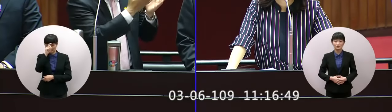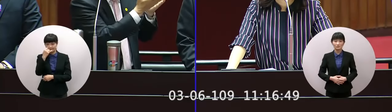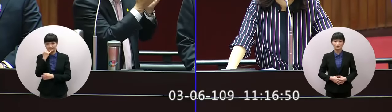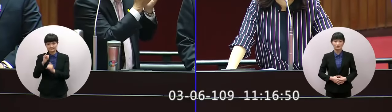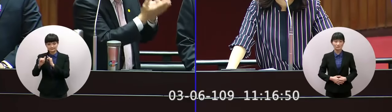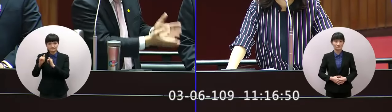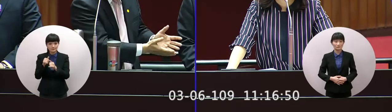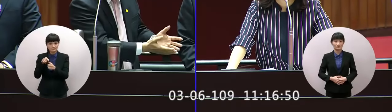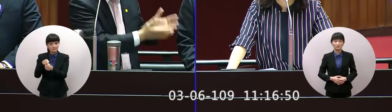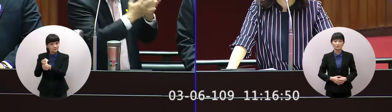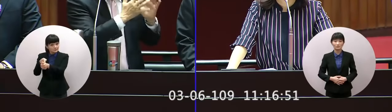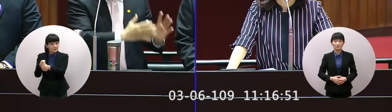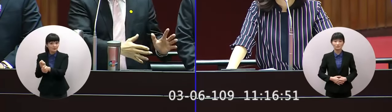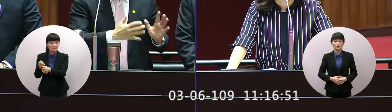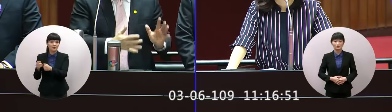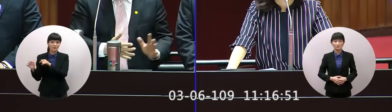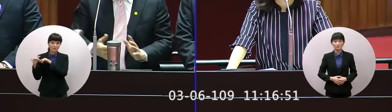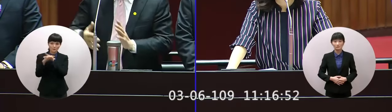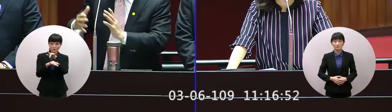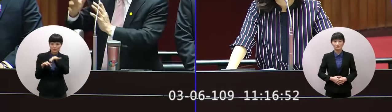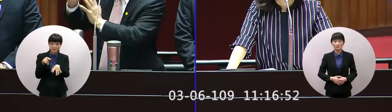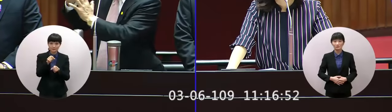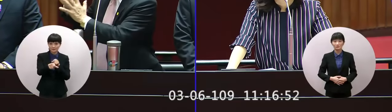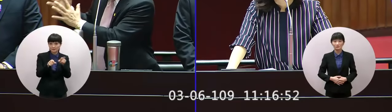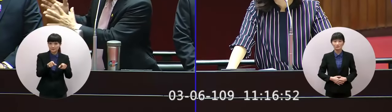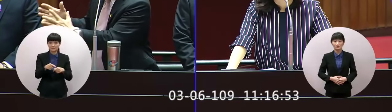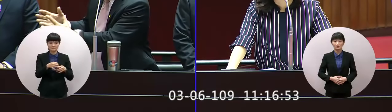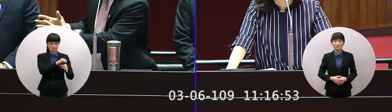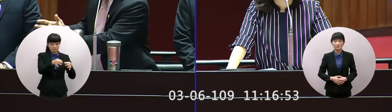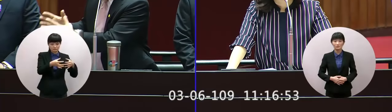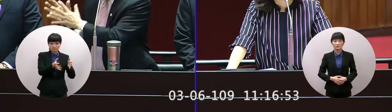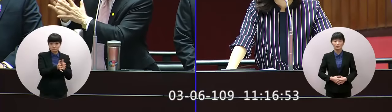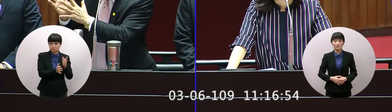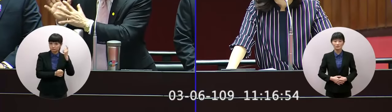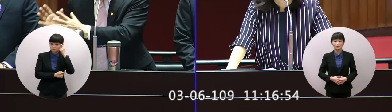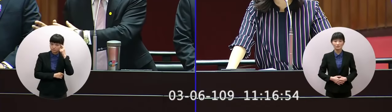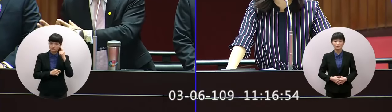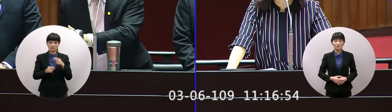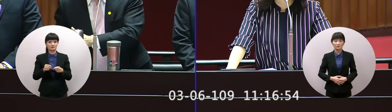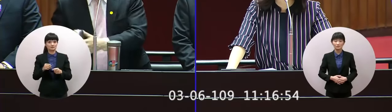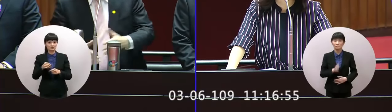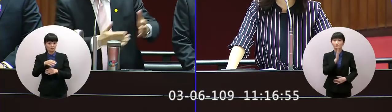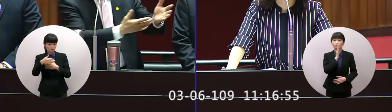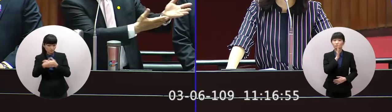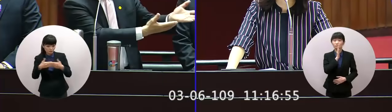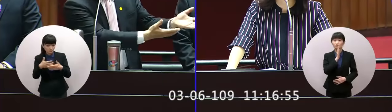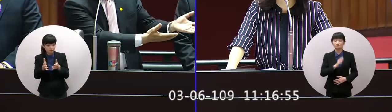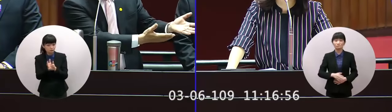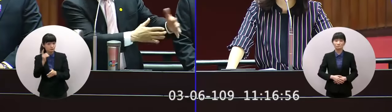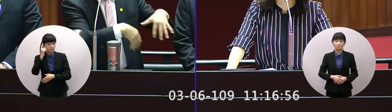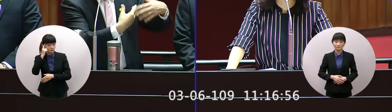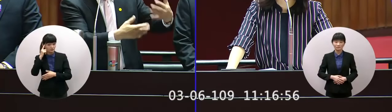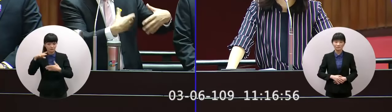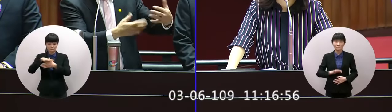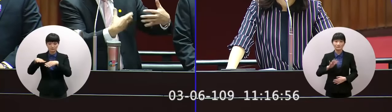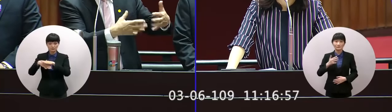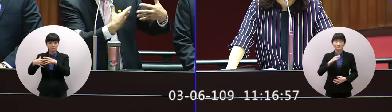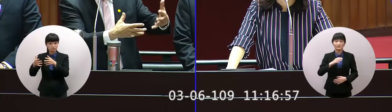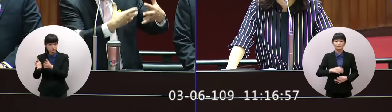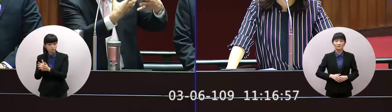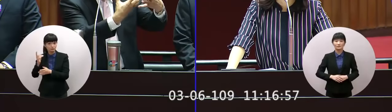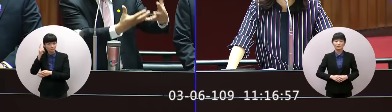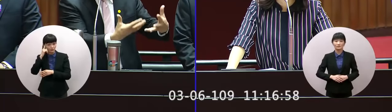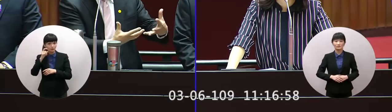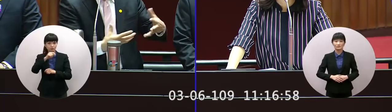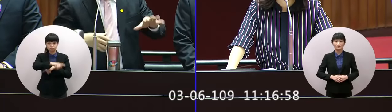费。所以经济部有经济部的想法，交通部有交通部的设计， 是啊，但问题是你要让大家 有文